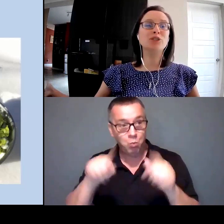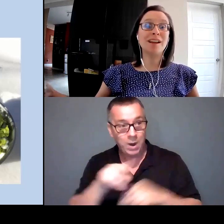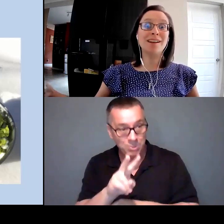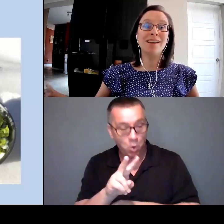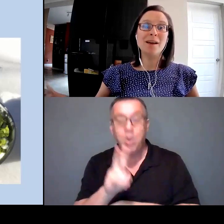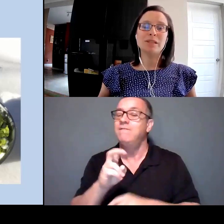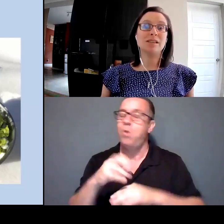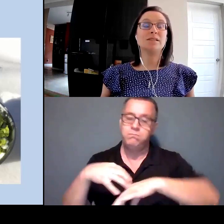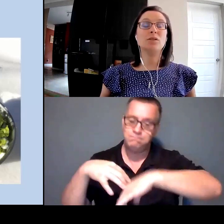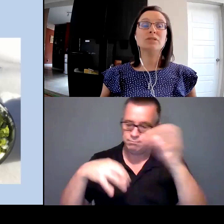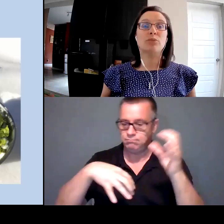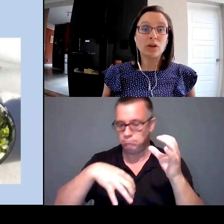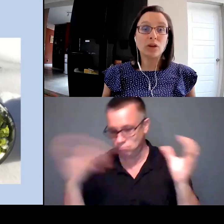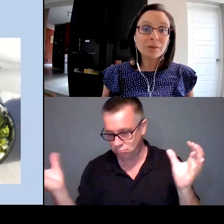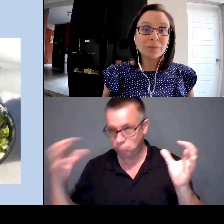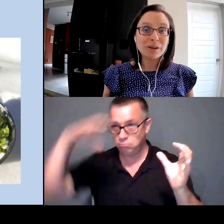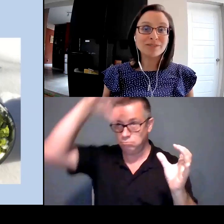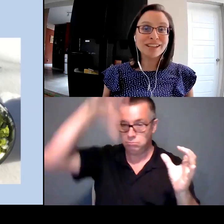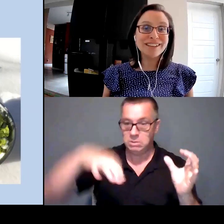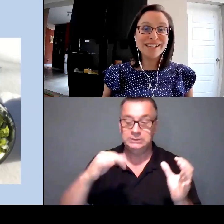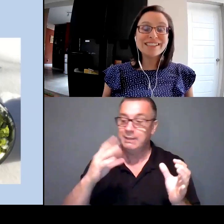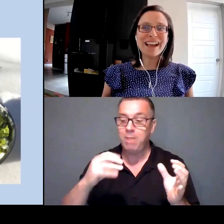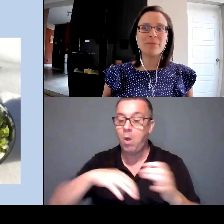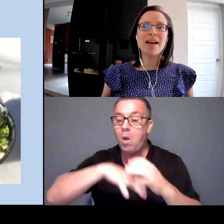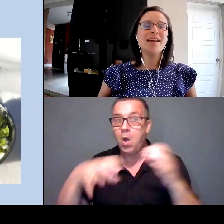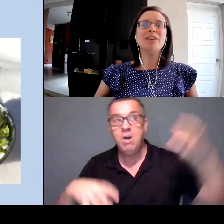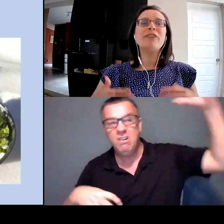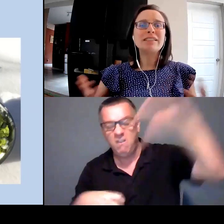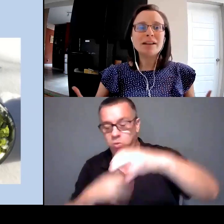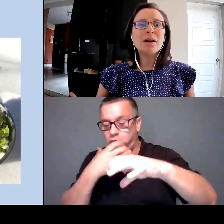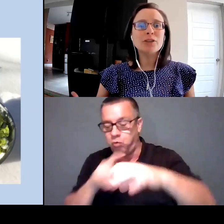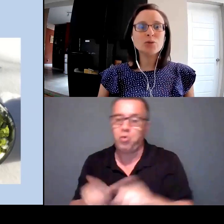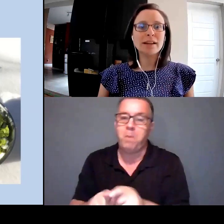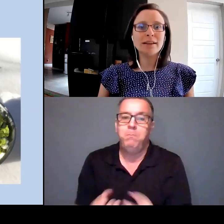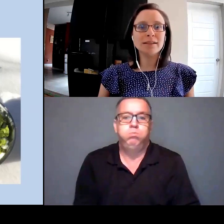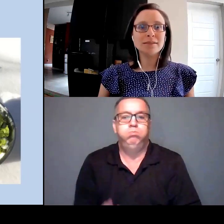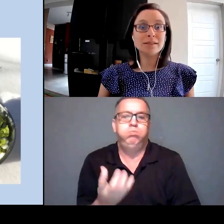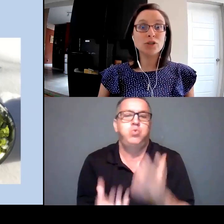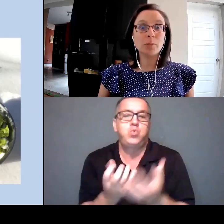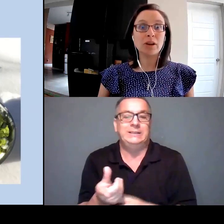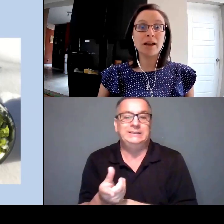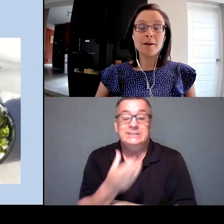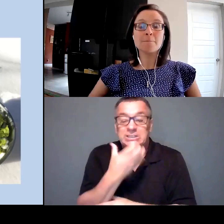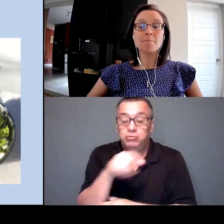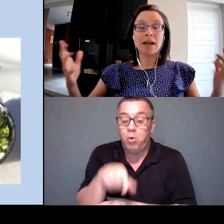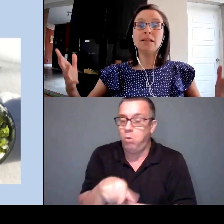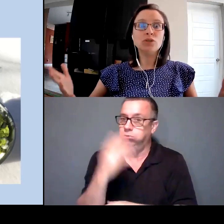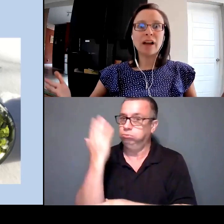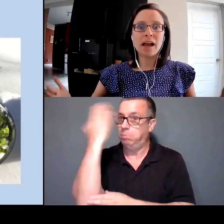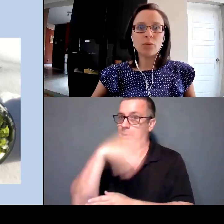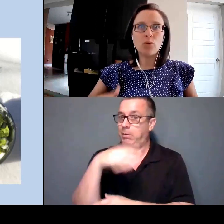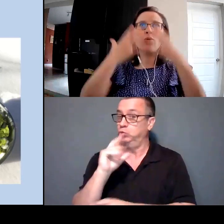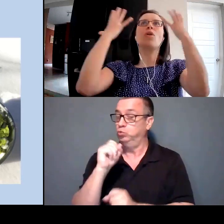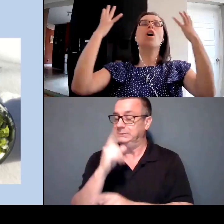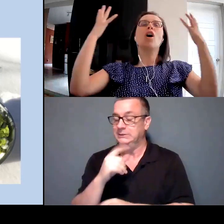mes tunnels parce que sinon, ça pourrait cuire mes plantes, littéralement. Il fait tellement chaud là-dedans, là, c'est surprenant. En les